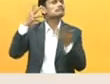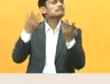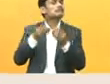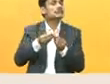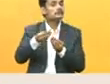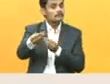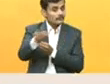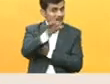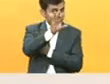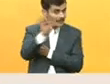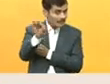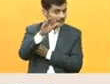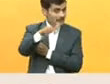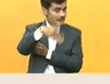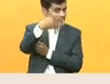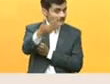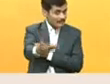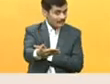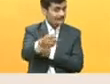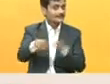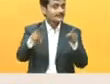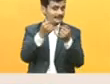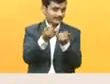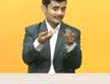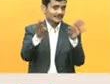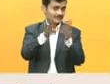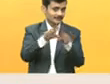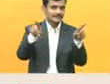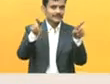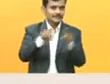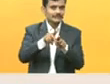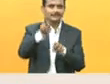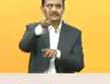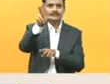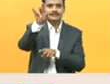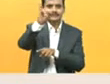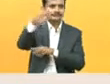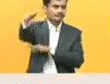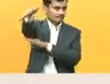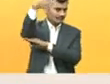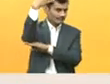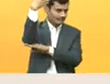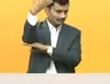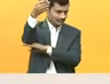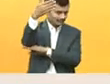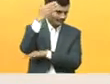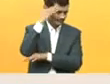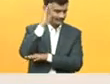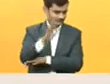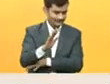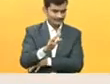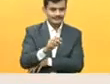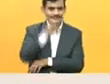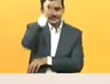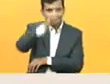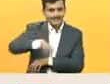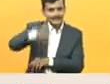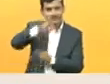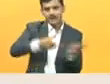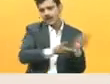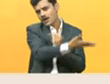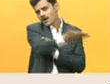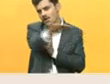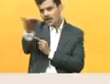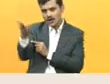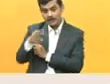अगले सप्ताह रविवार के दिन ही गणतंत्र दिवस है। मैं सभी देशवासियों को